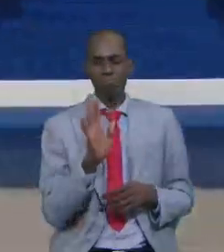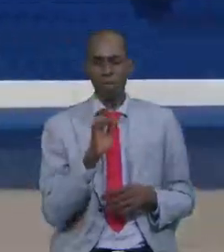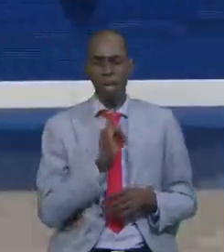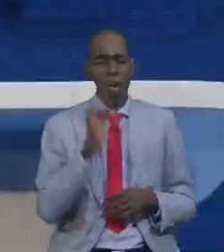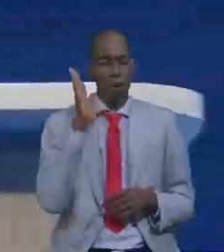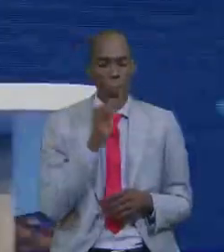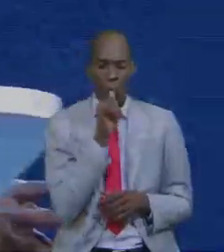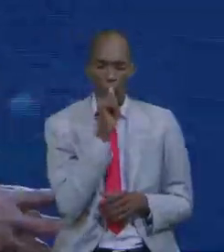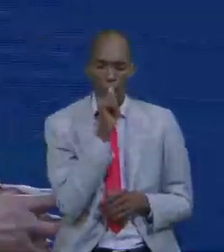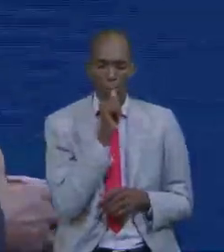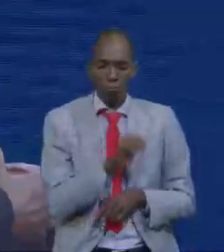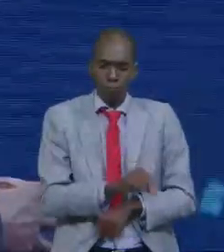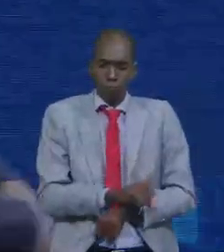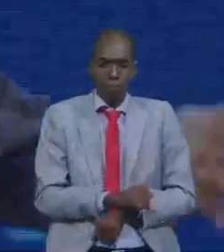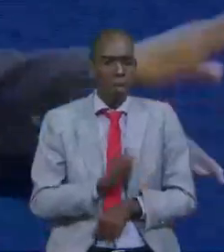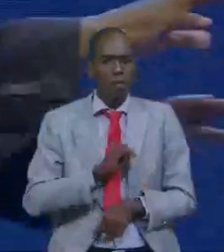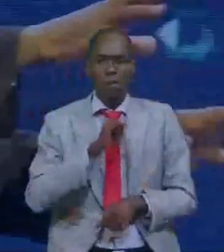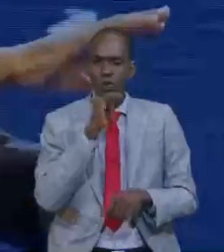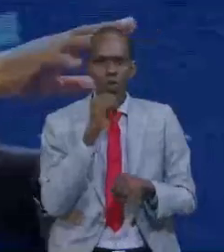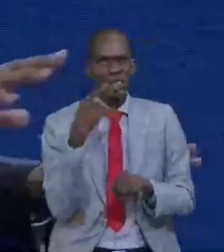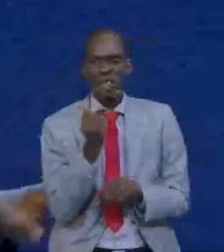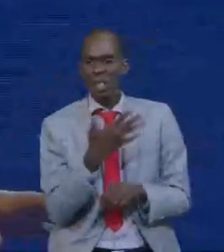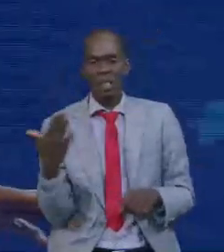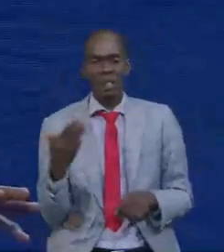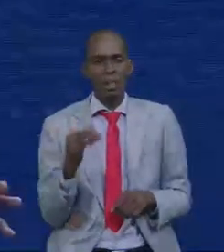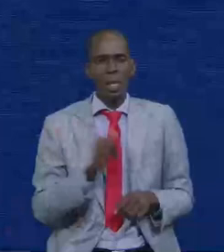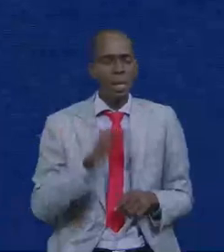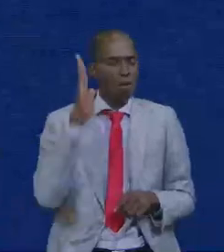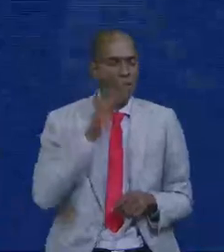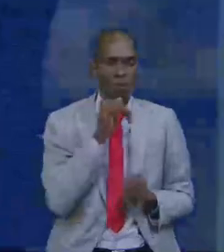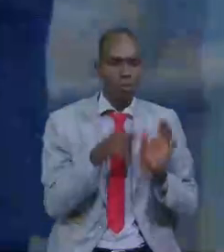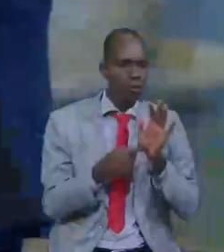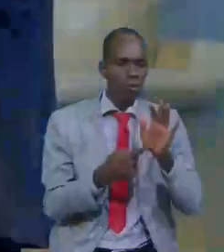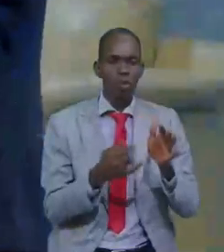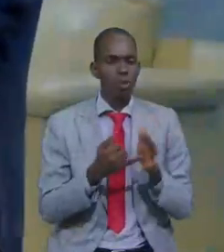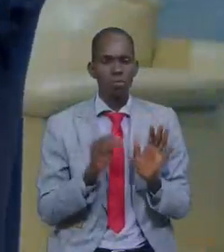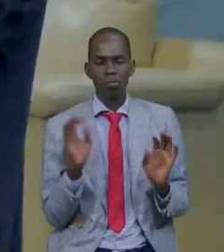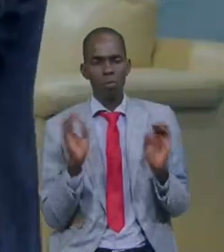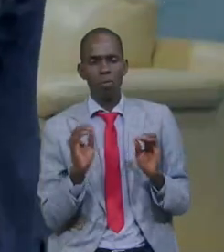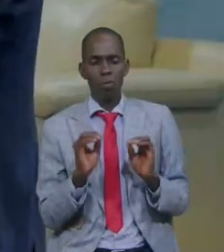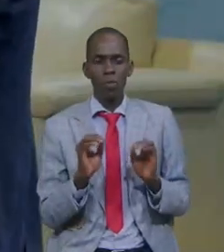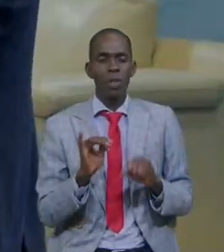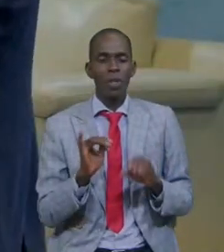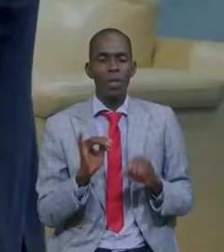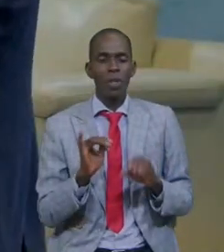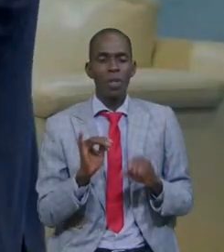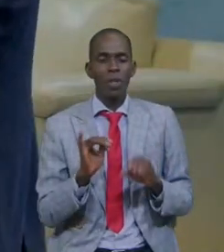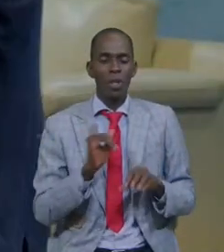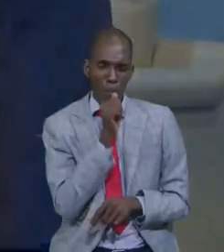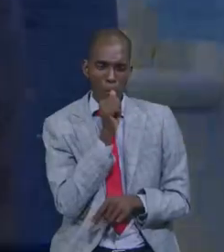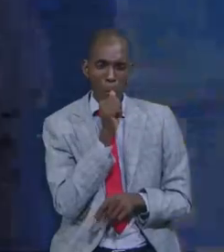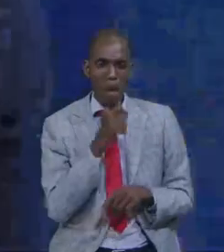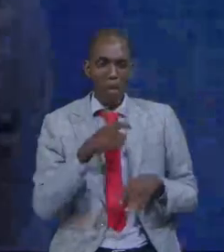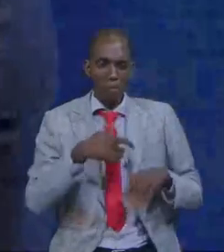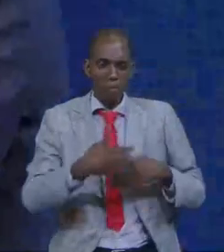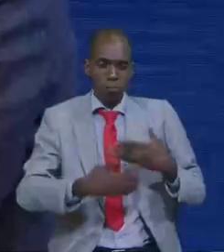plus rien. Je vais continuer dans mes activités, je vais me distraire pour que ma pensée